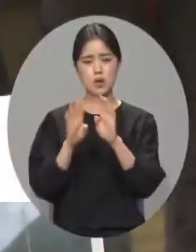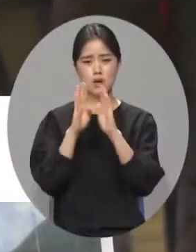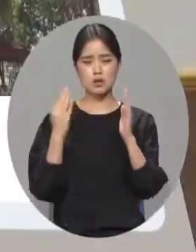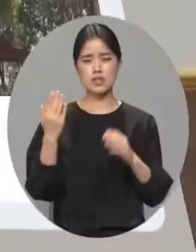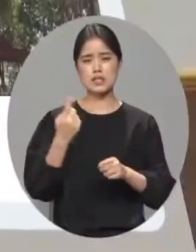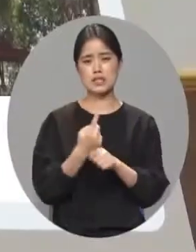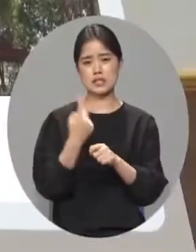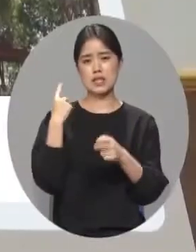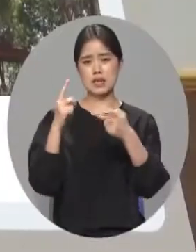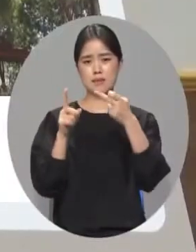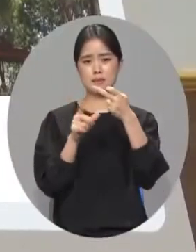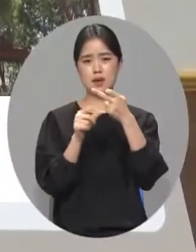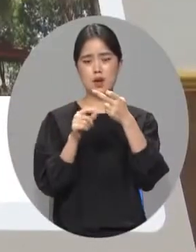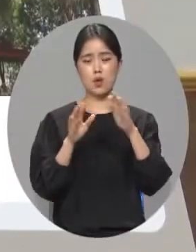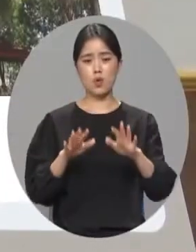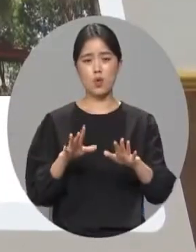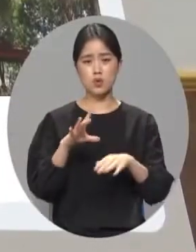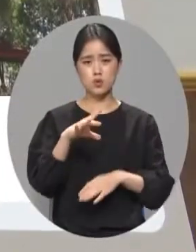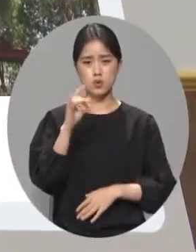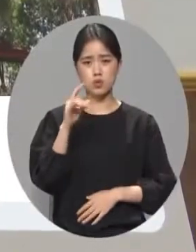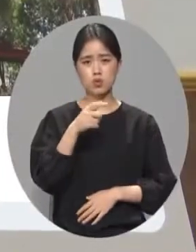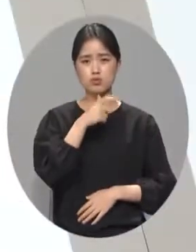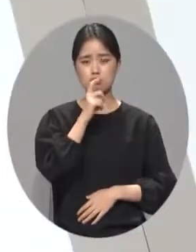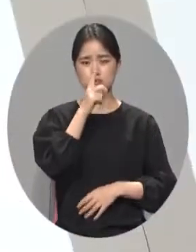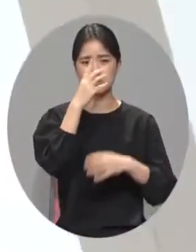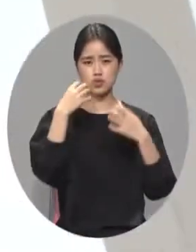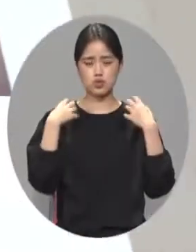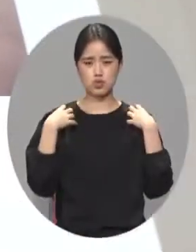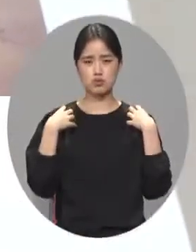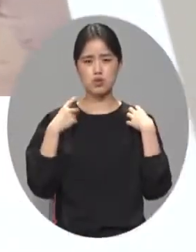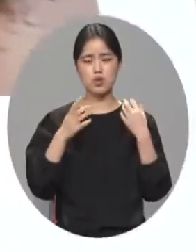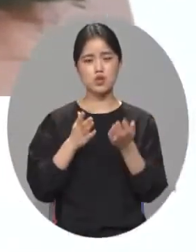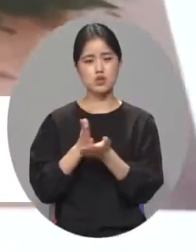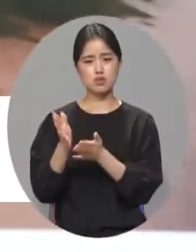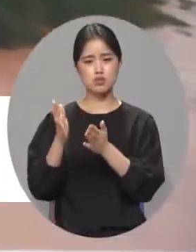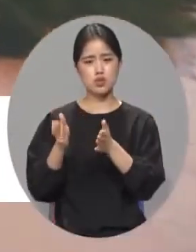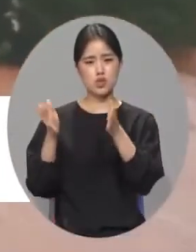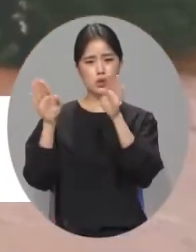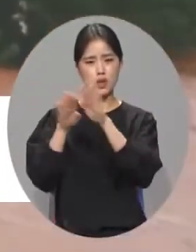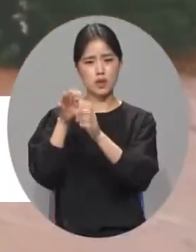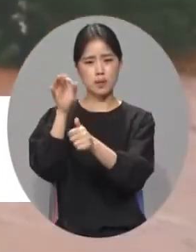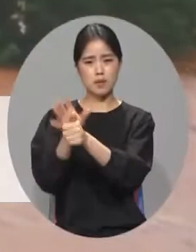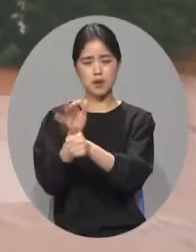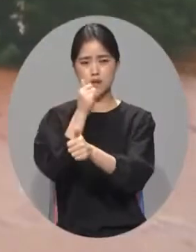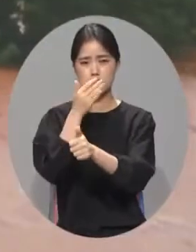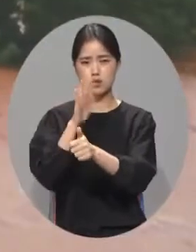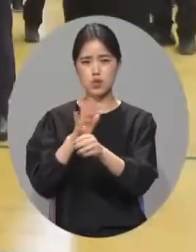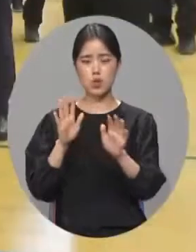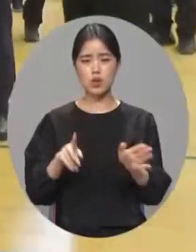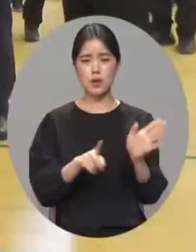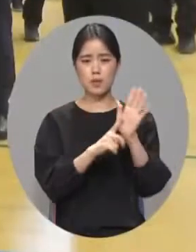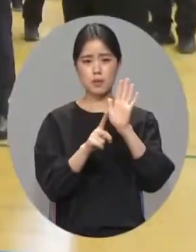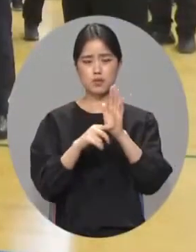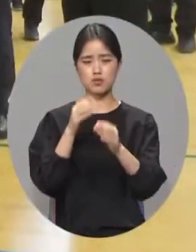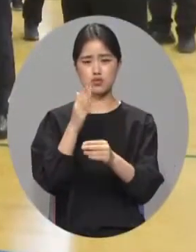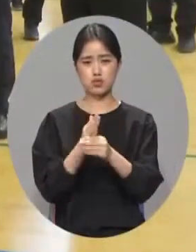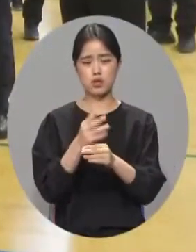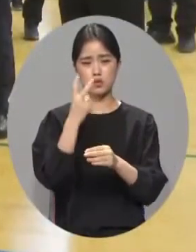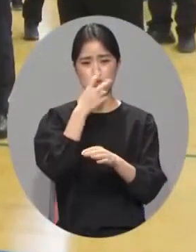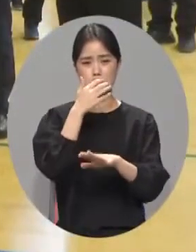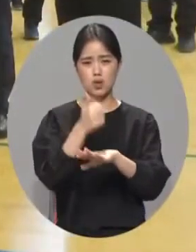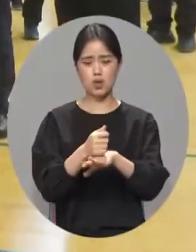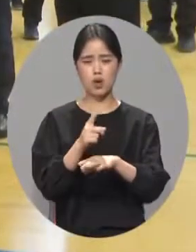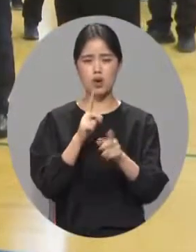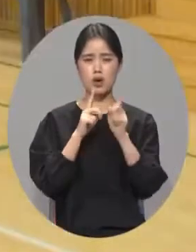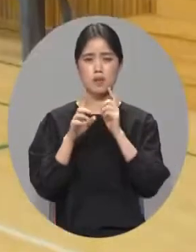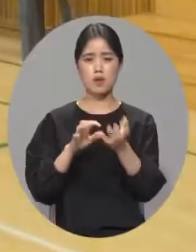말. 올 초 한국수자원 학회 등 전문기관의 조사를 맡겼는데 오늘 발표된 중간 조사 결과가 논란이